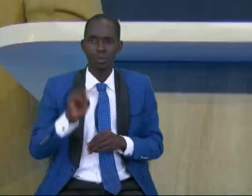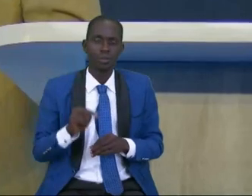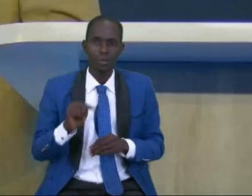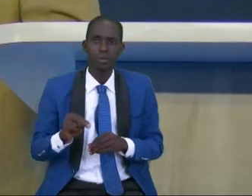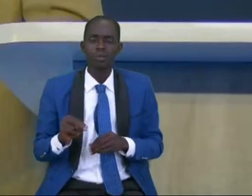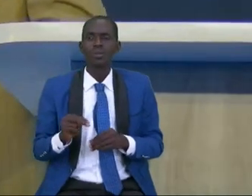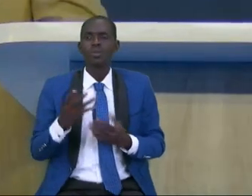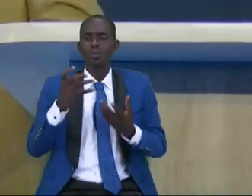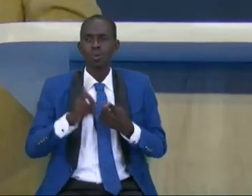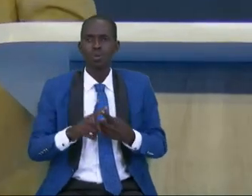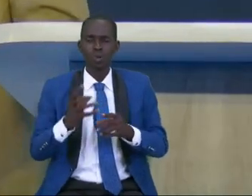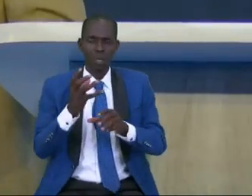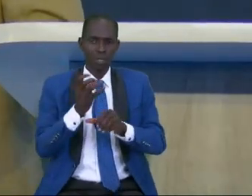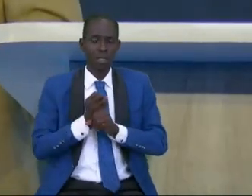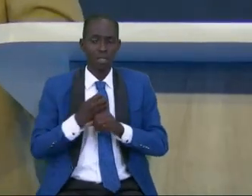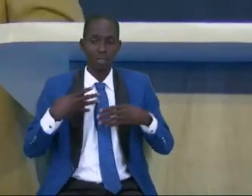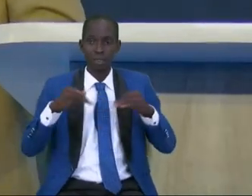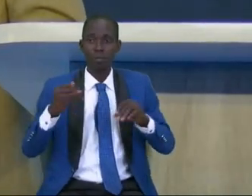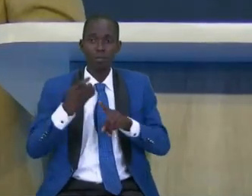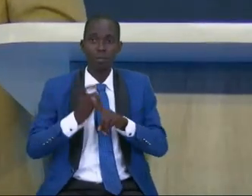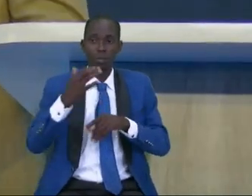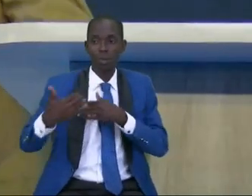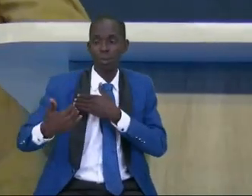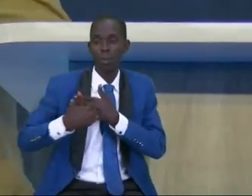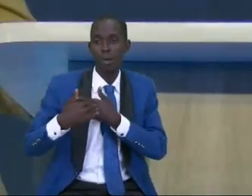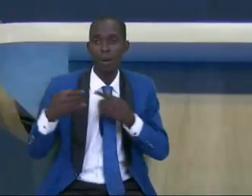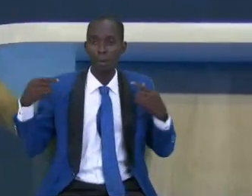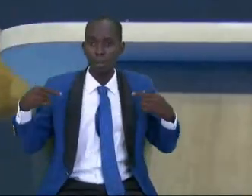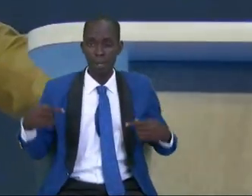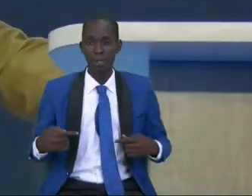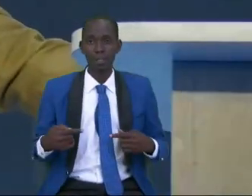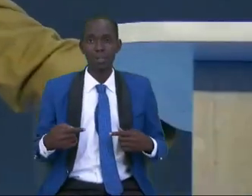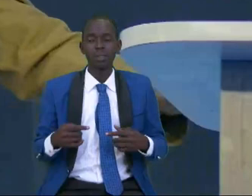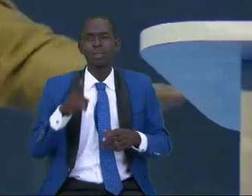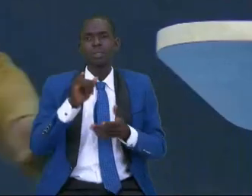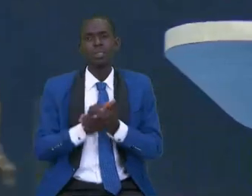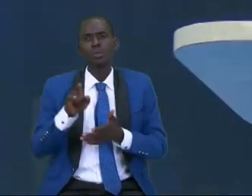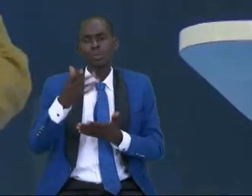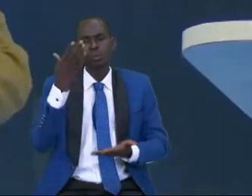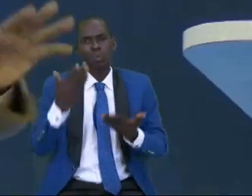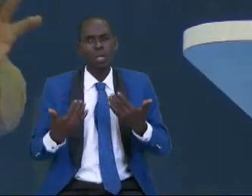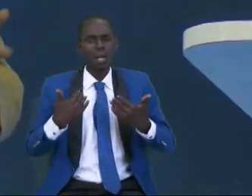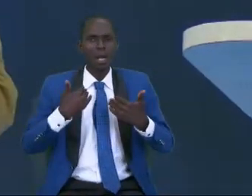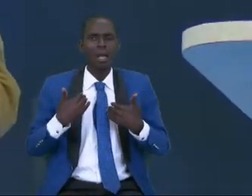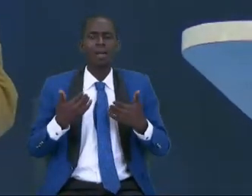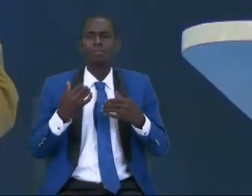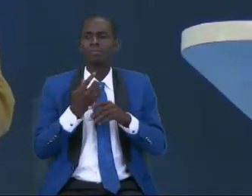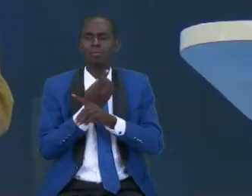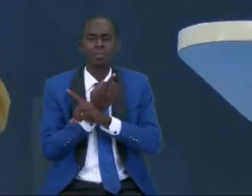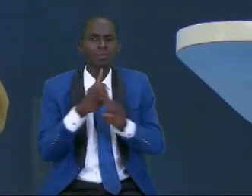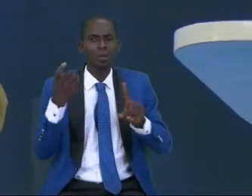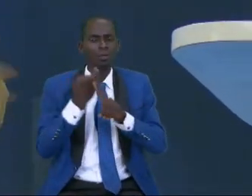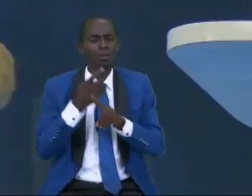de me tenir debout avec toutes les douleurs de hanches disparues, que mes